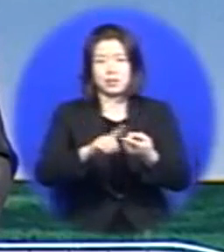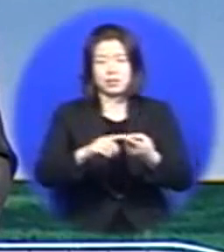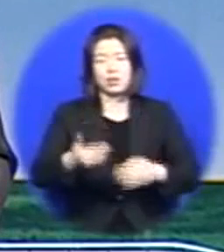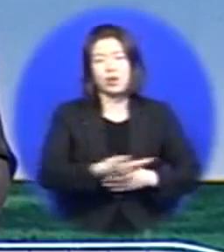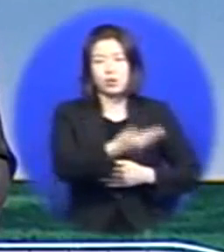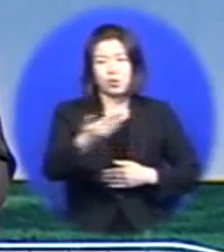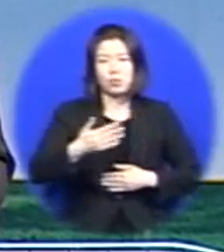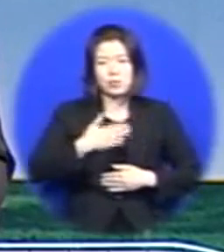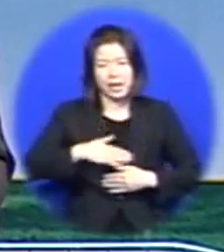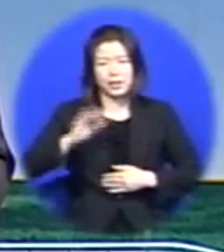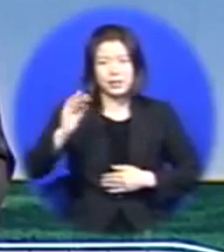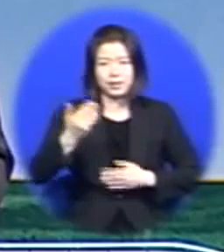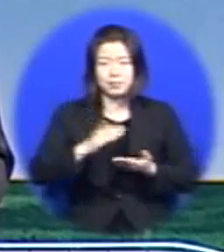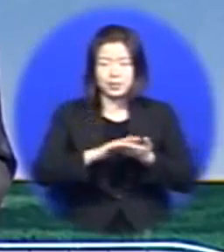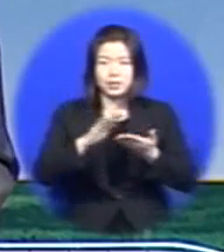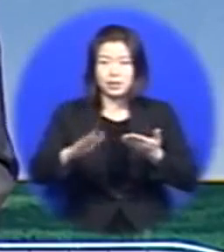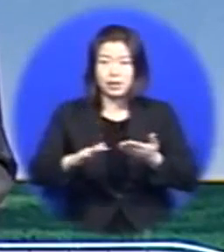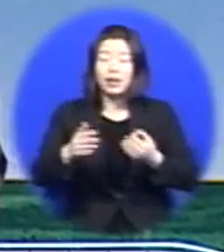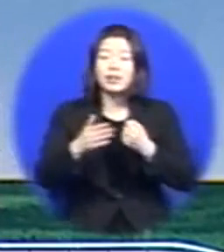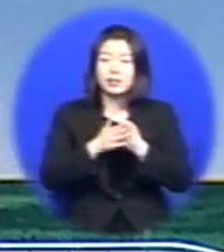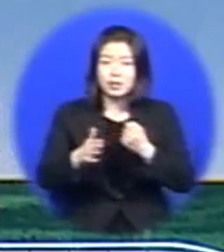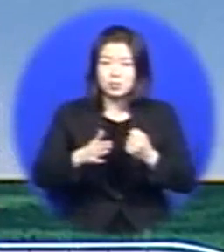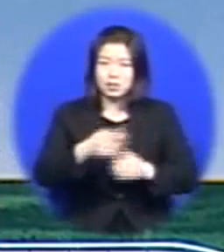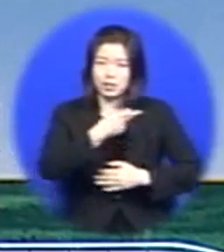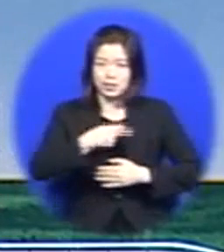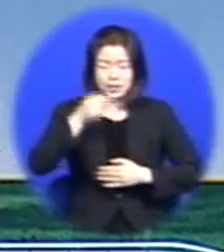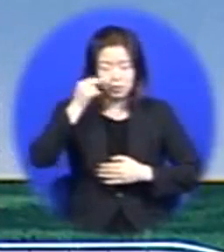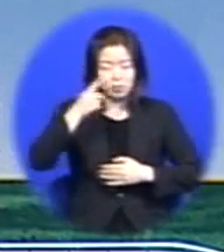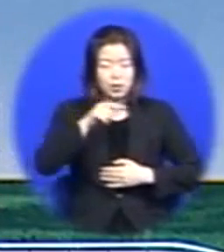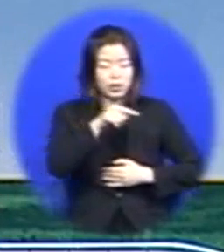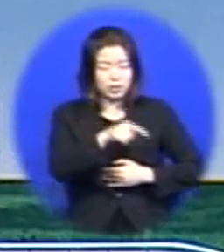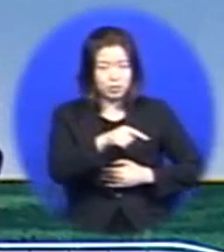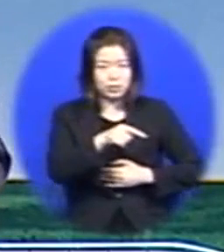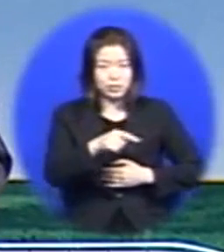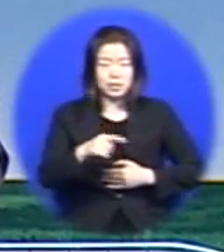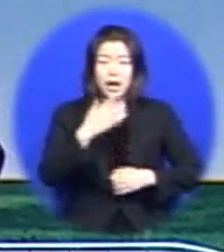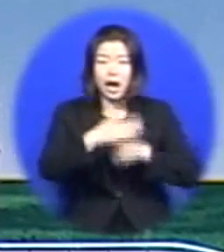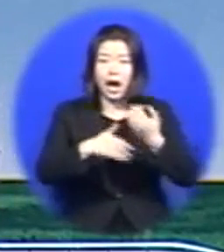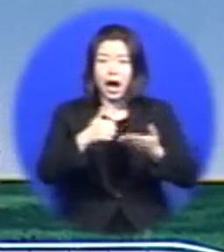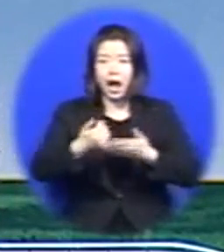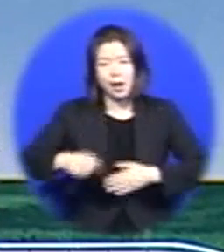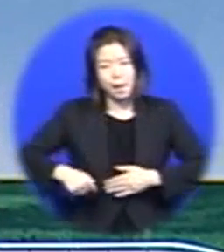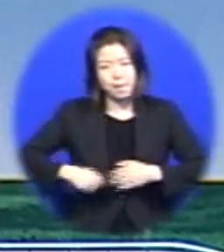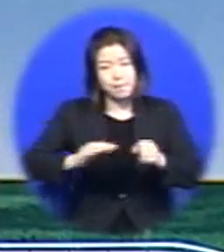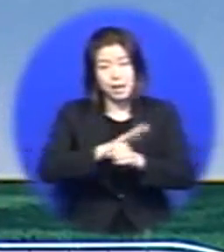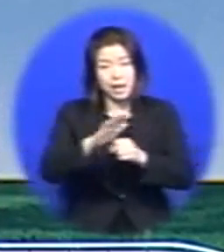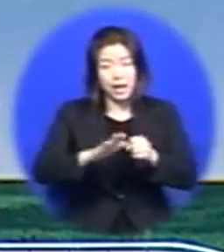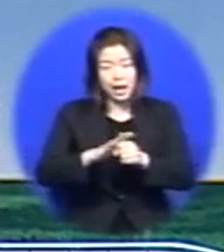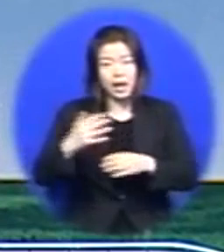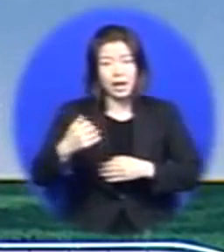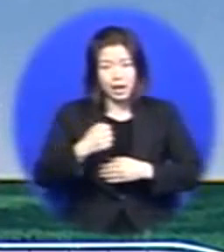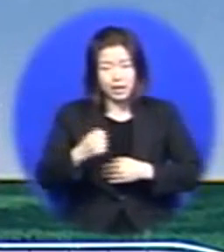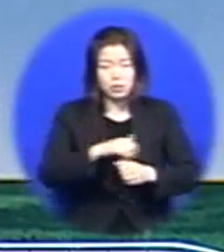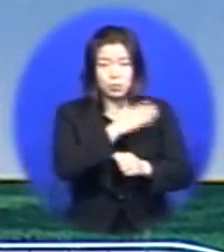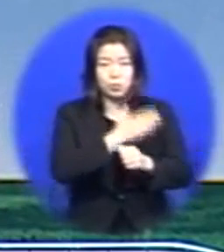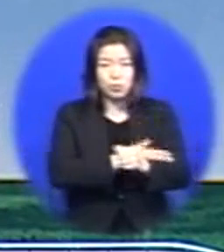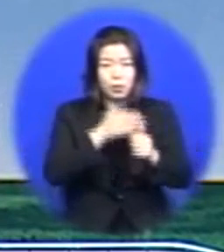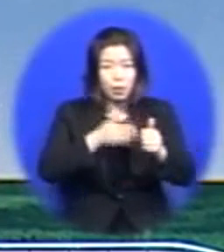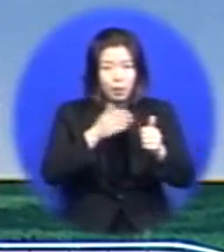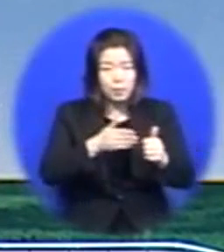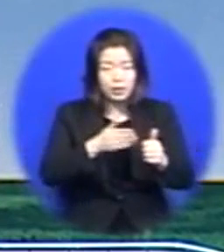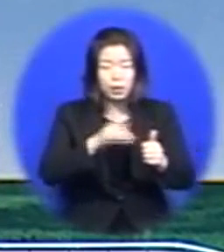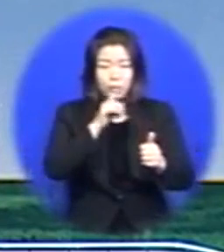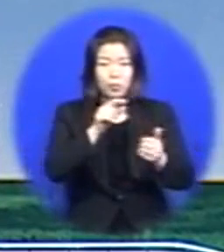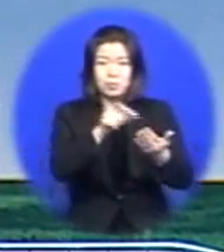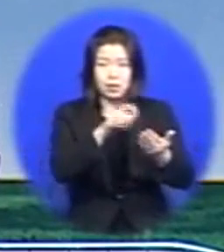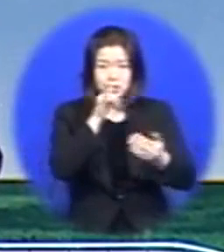여러분이 알게 됩니다. 그래서 사도 바울은 이것을 하나님의 자비하심으로 권면한다고 말했습니다.